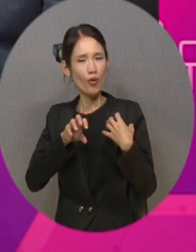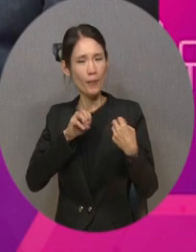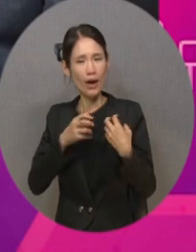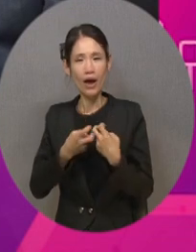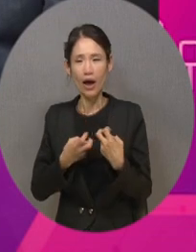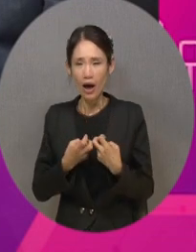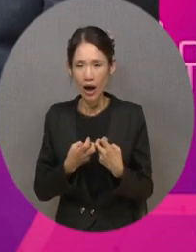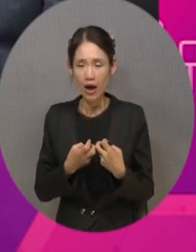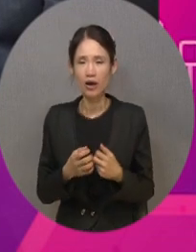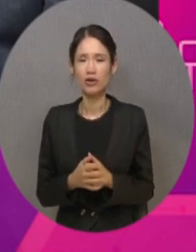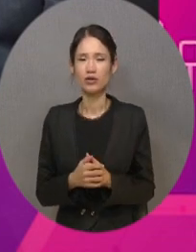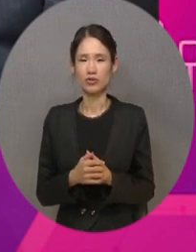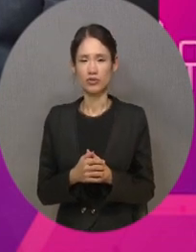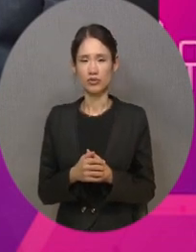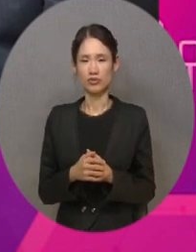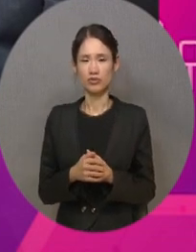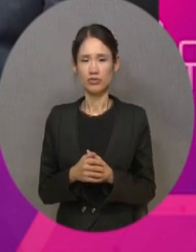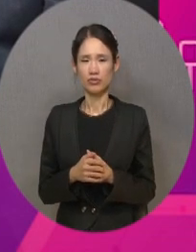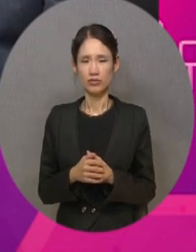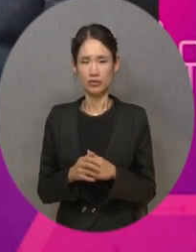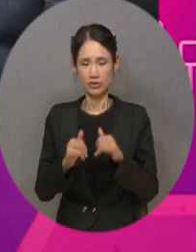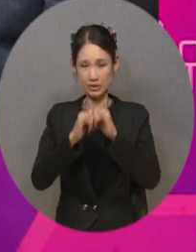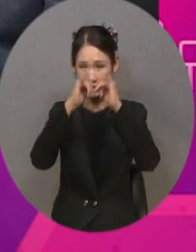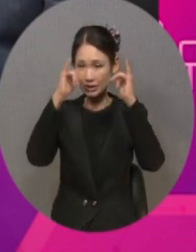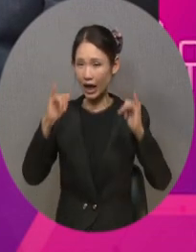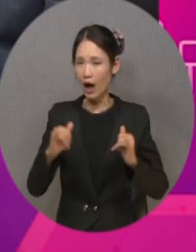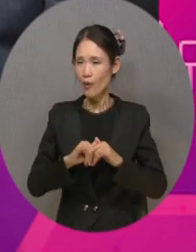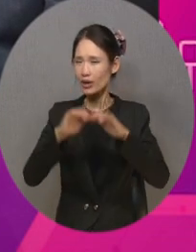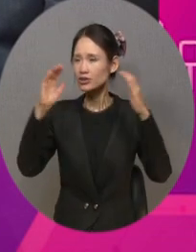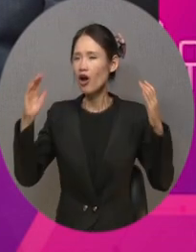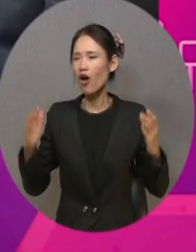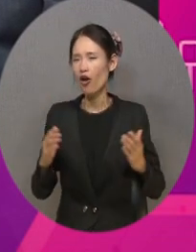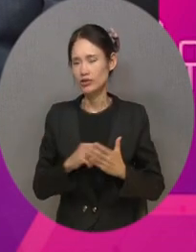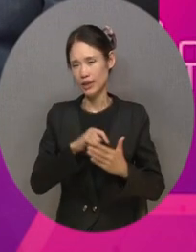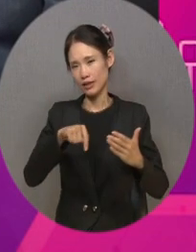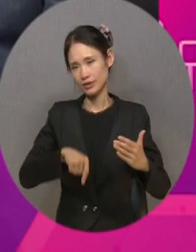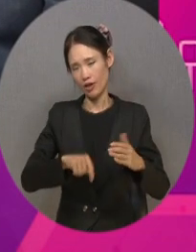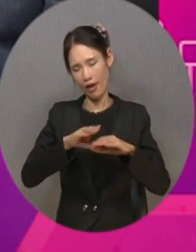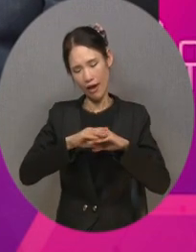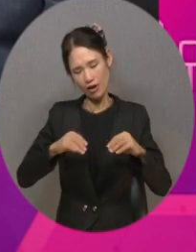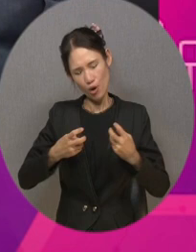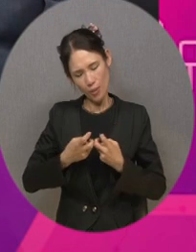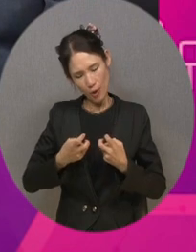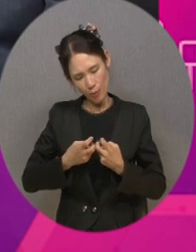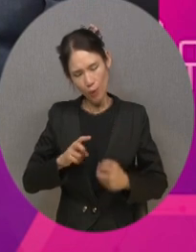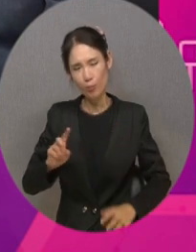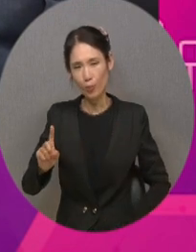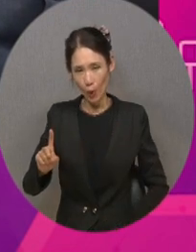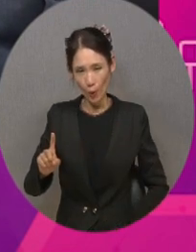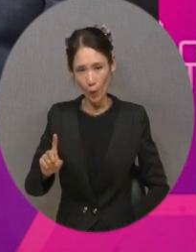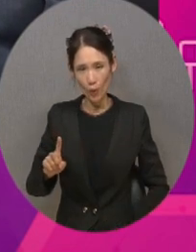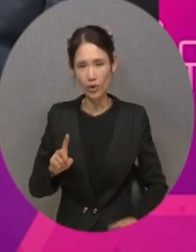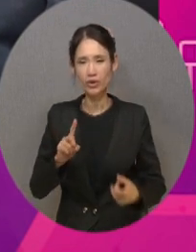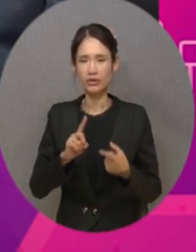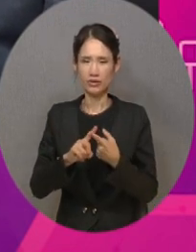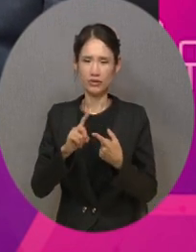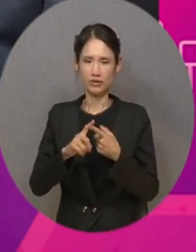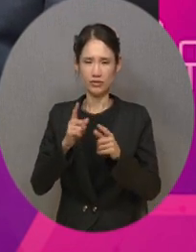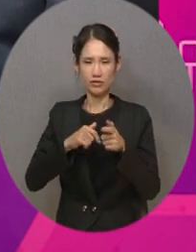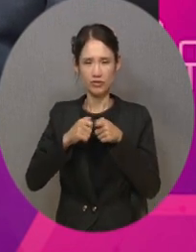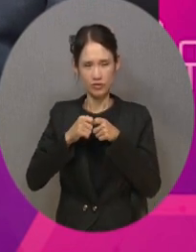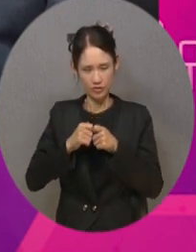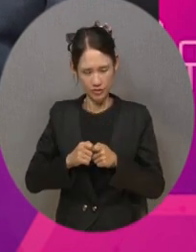또 어떠한 우리가 사회 전체로서의 해결책을 찾아야 되나 이런 문제를 좀 심도